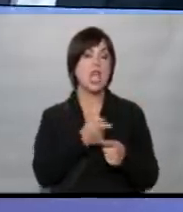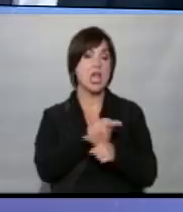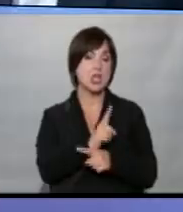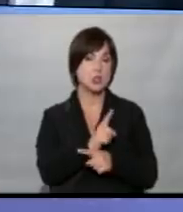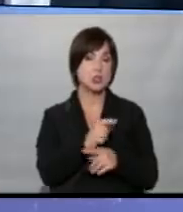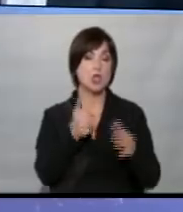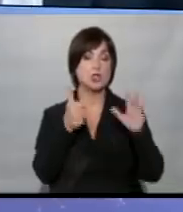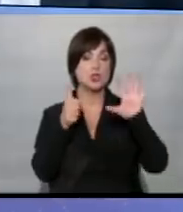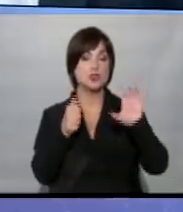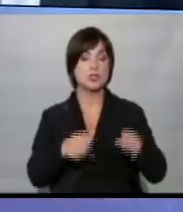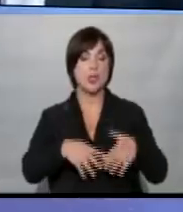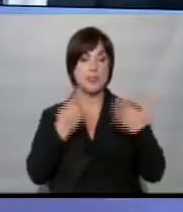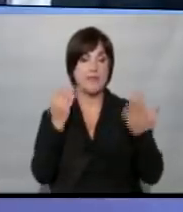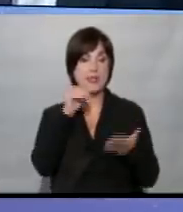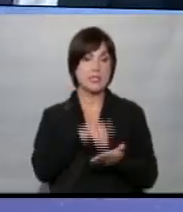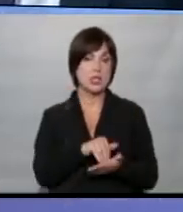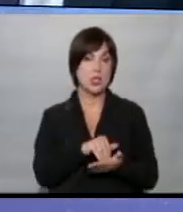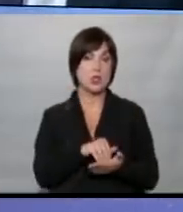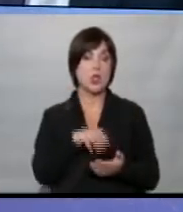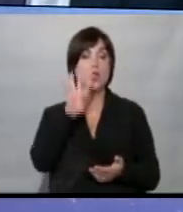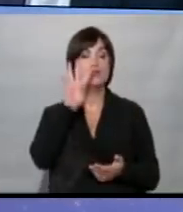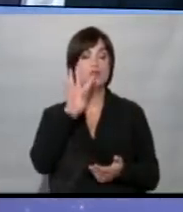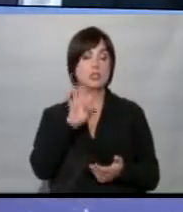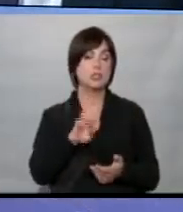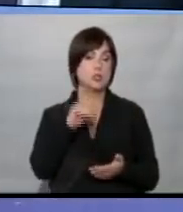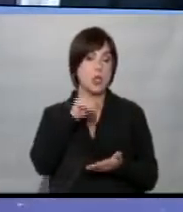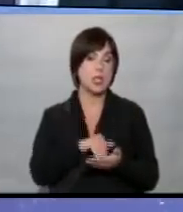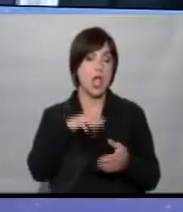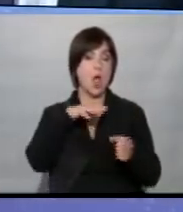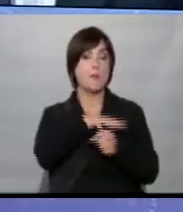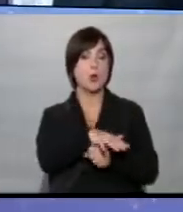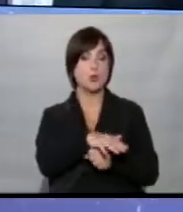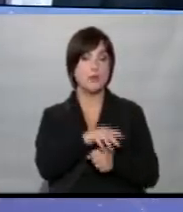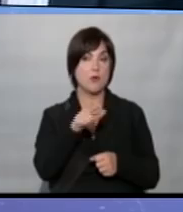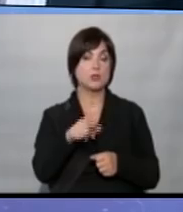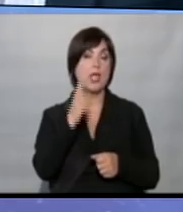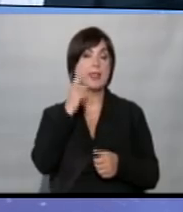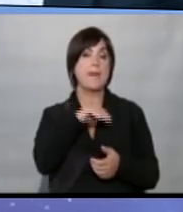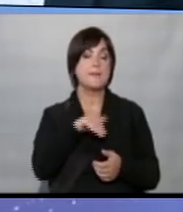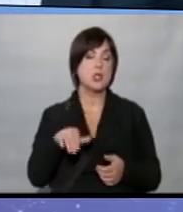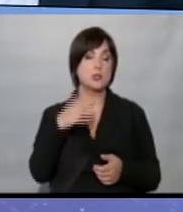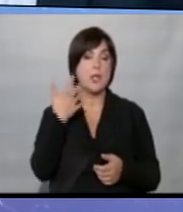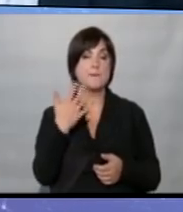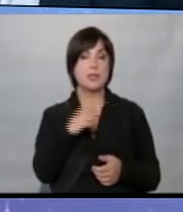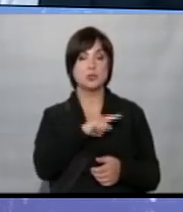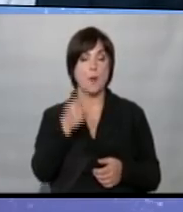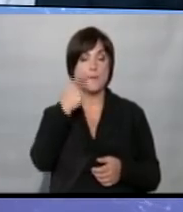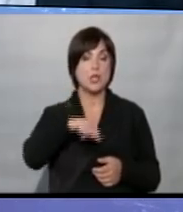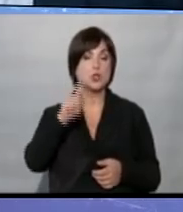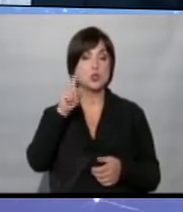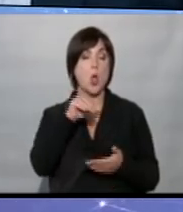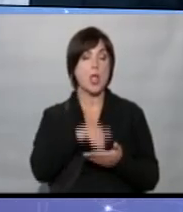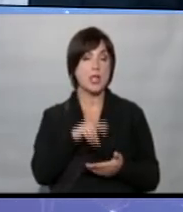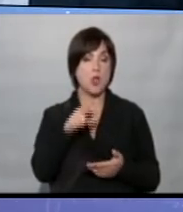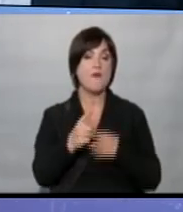резултати 609.000 со 400.000 против, на излезеност од 1.050.000 до 1.100.000,